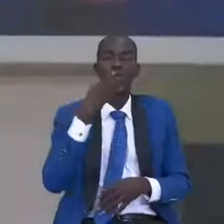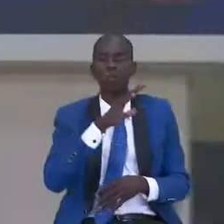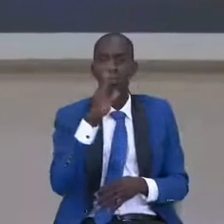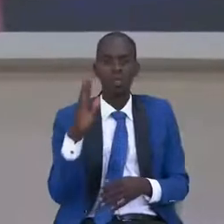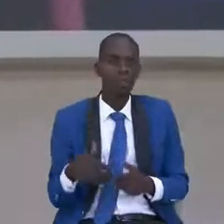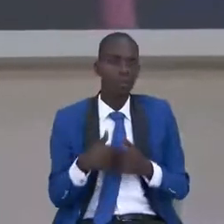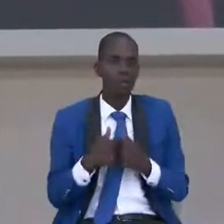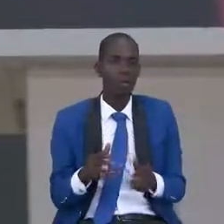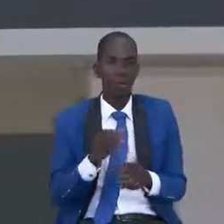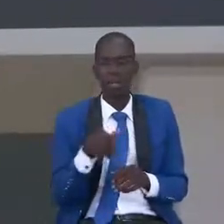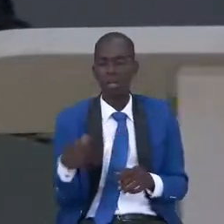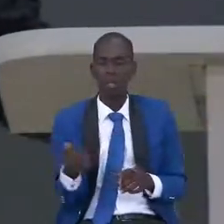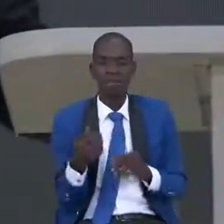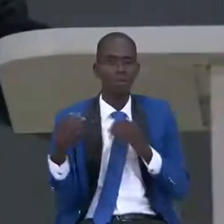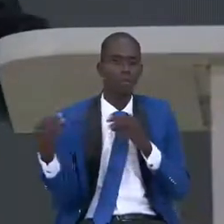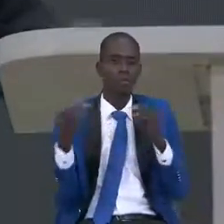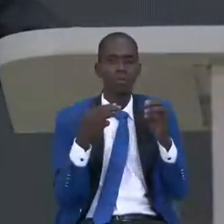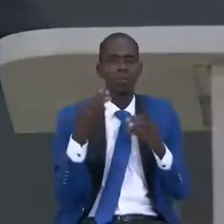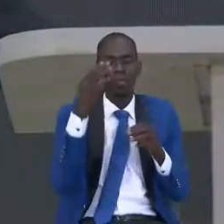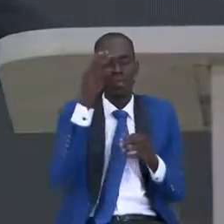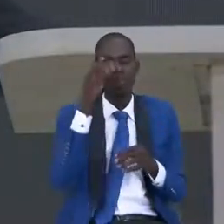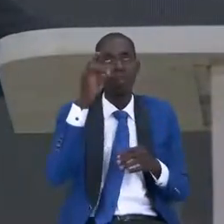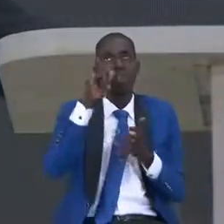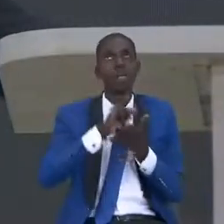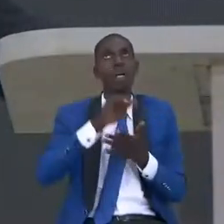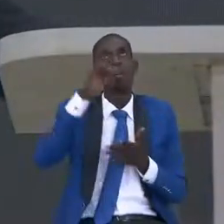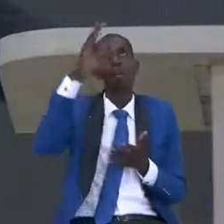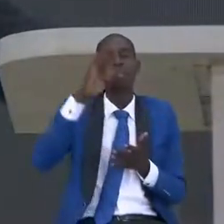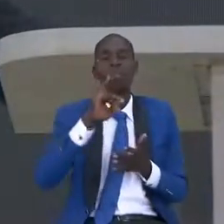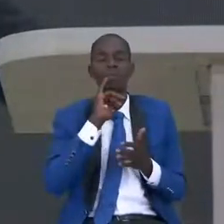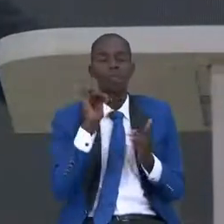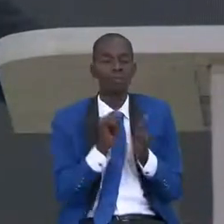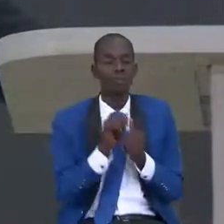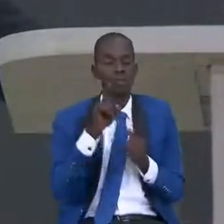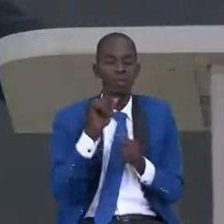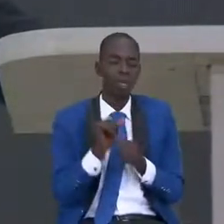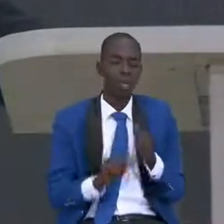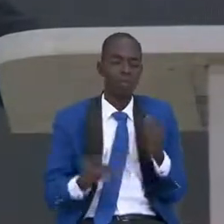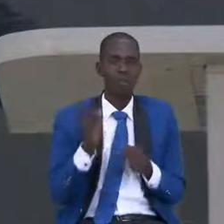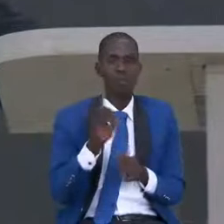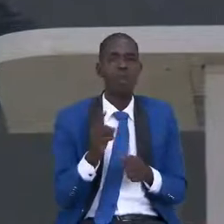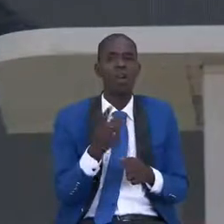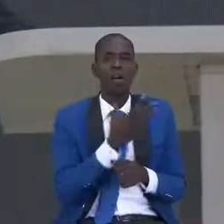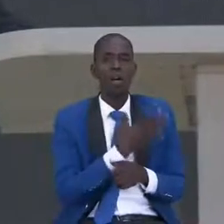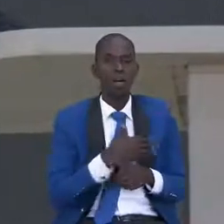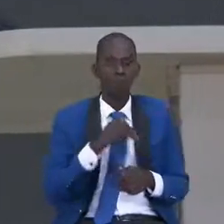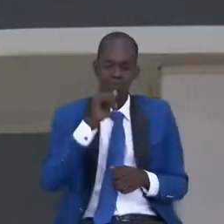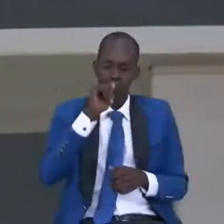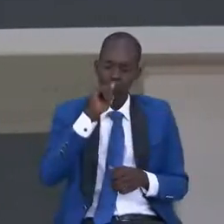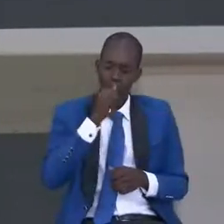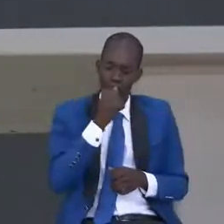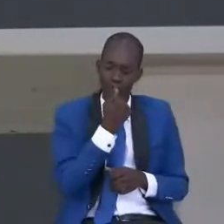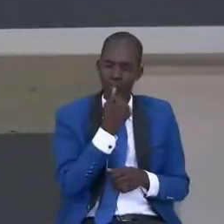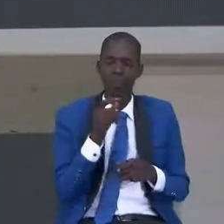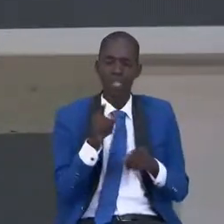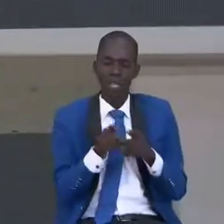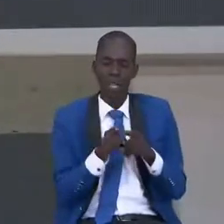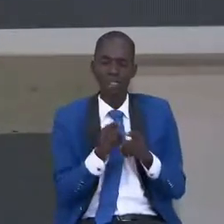ce Dieu était avec lui et partout. Et il continuait comme voyant celui qui